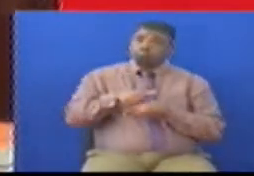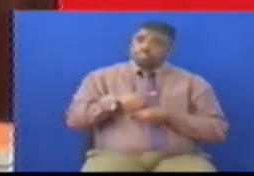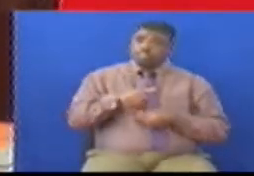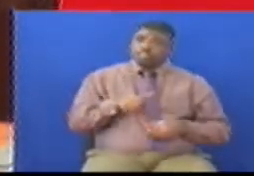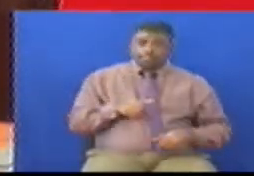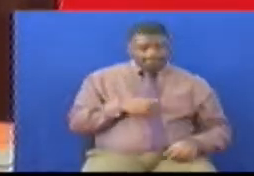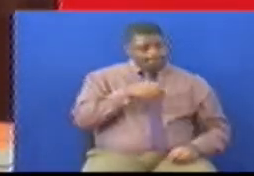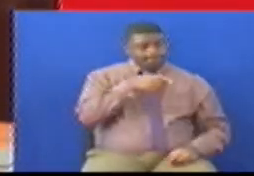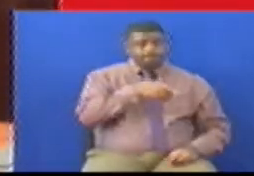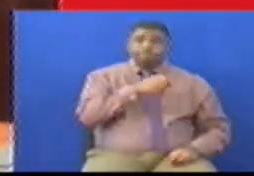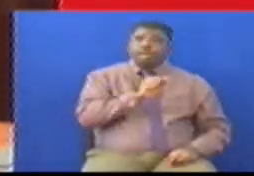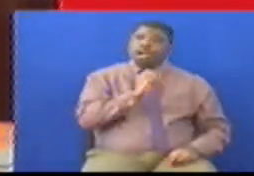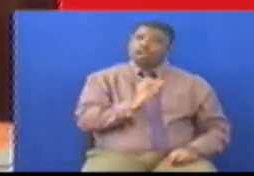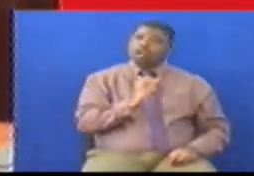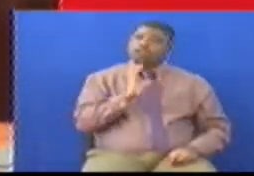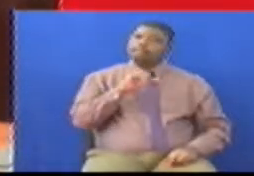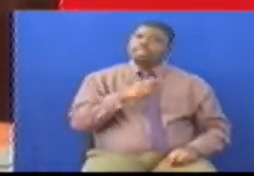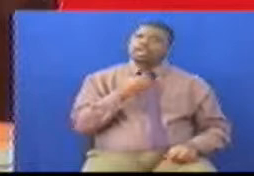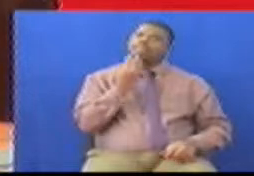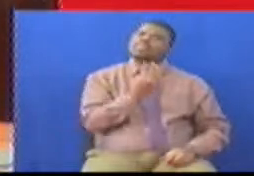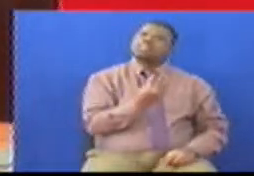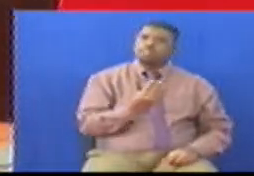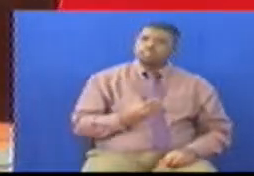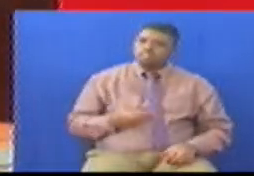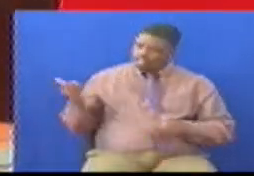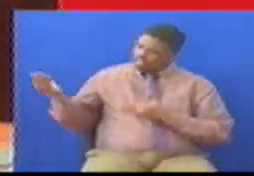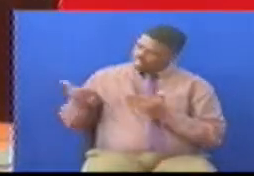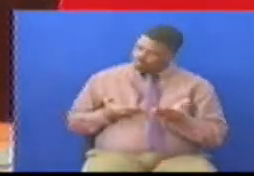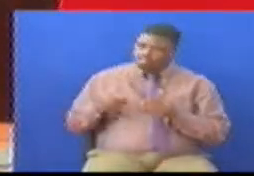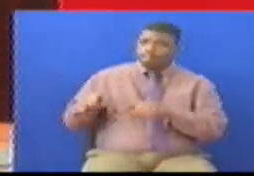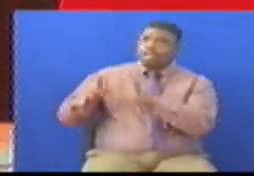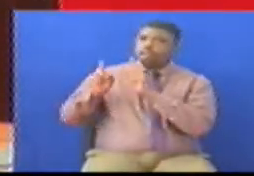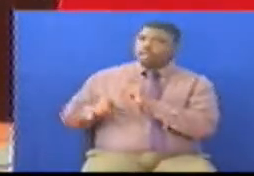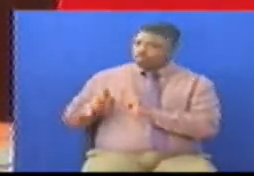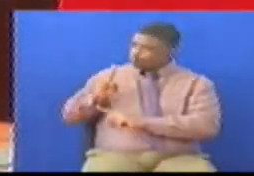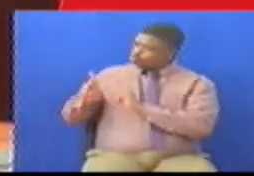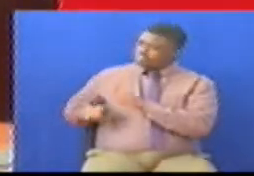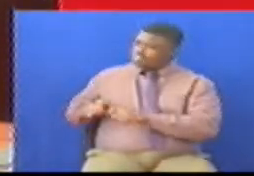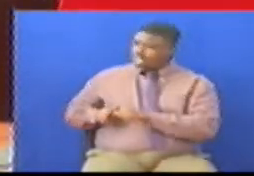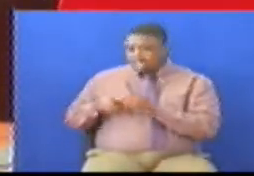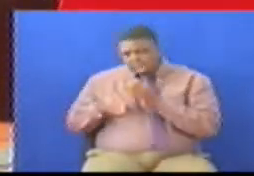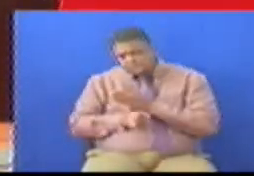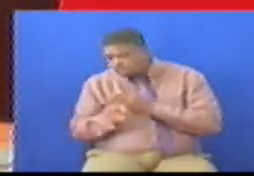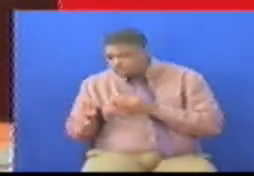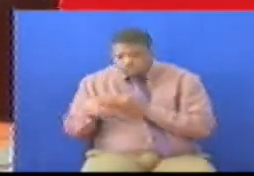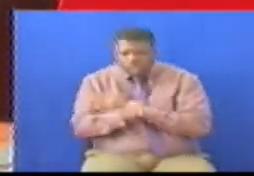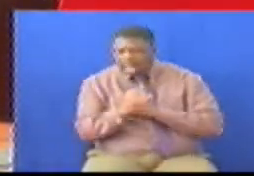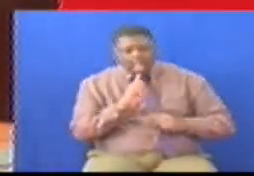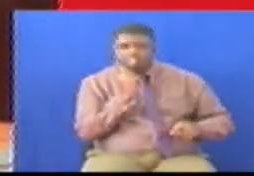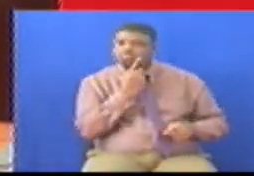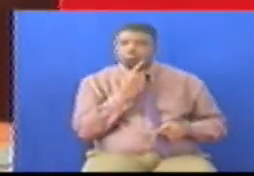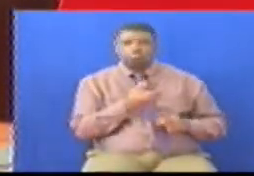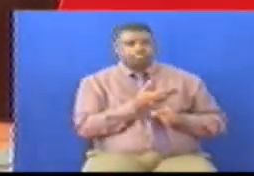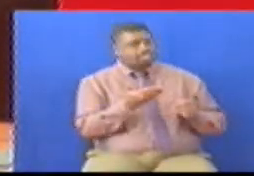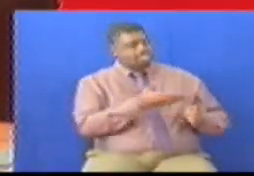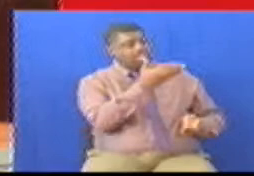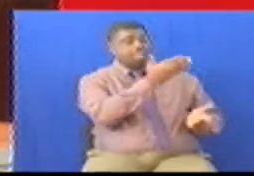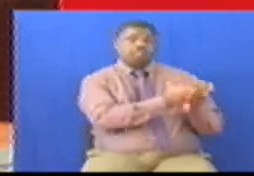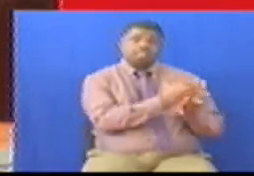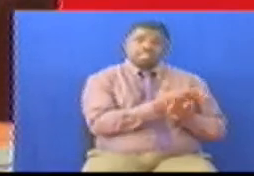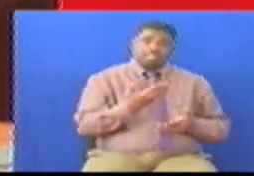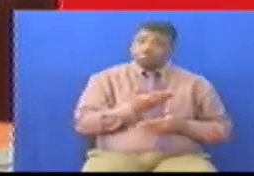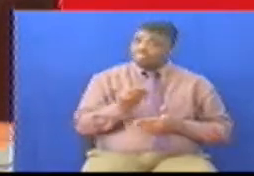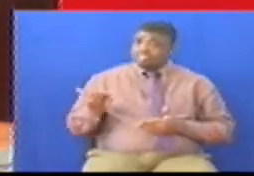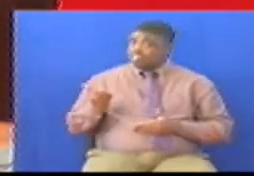4. Kila tunapoita bandari wakija tukiwauliza kuhusu hii mifumo, wanatupiga piga chenga hivi. Mengine wanaambiwa imekamilika, mengine